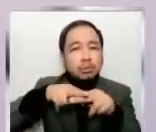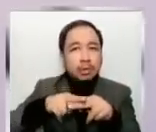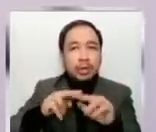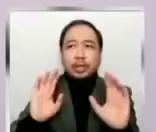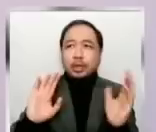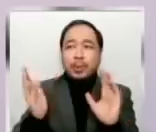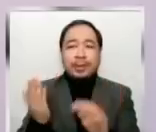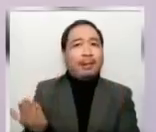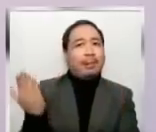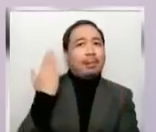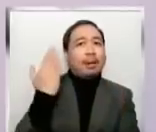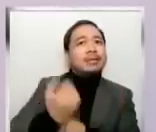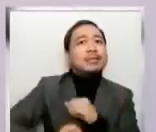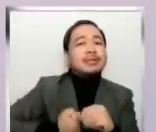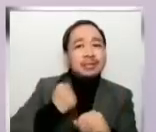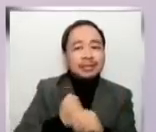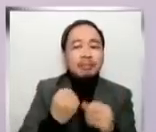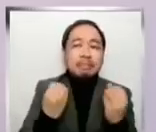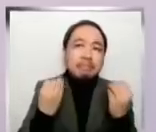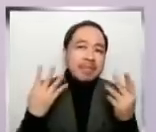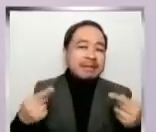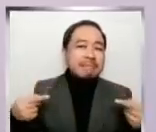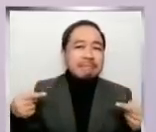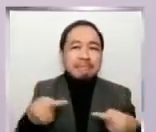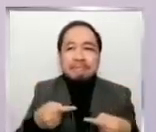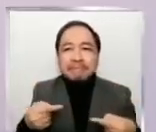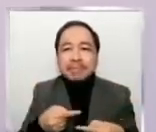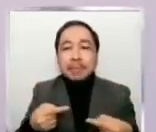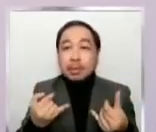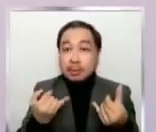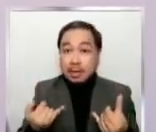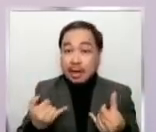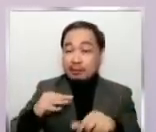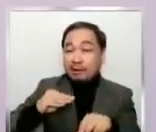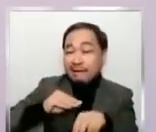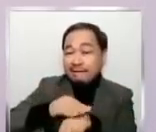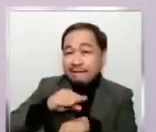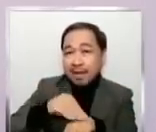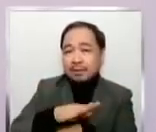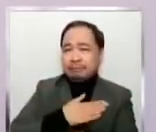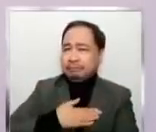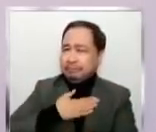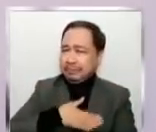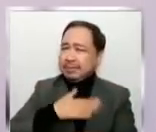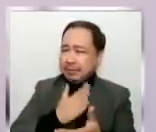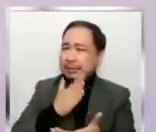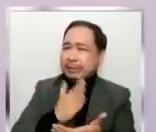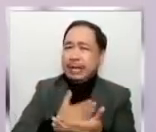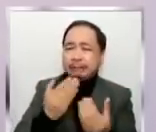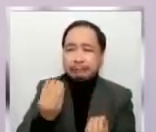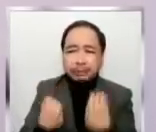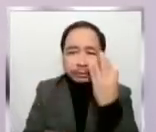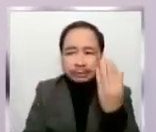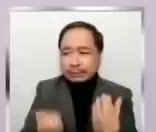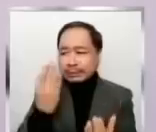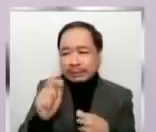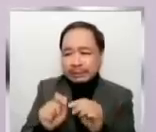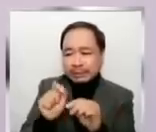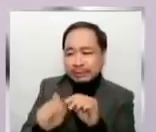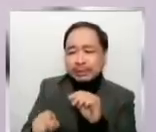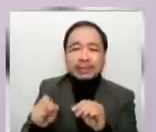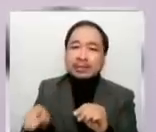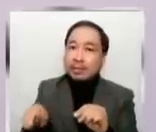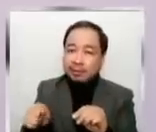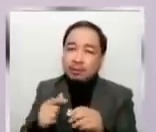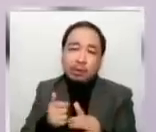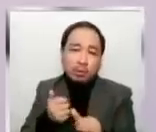taon. Kaya naman, may mga nagpapayo, huwag na raw sanang magpaputok para iwas disgrasya, iwas